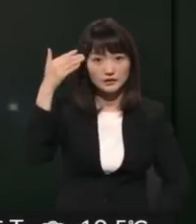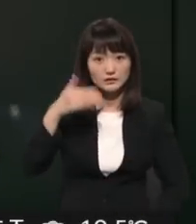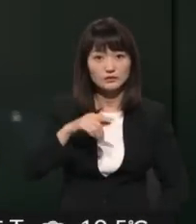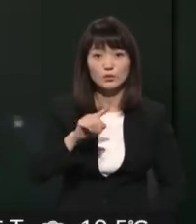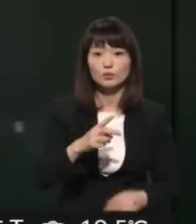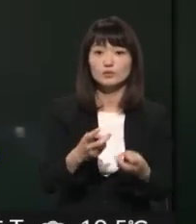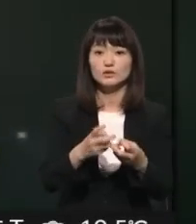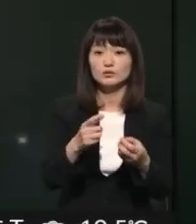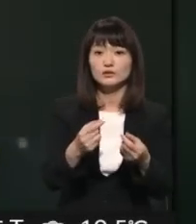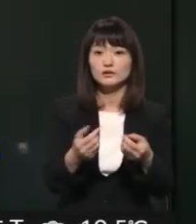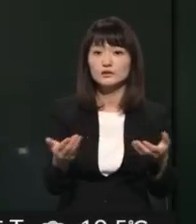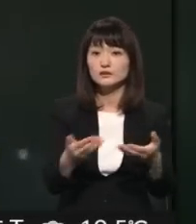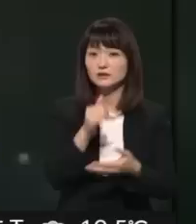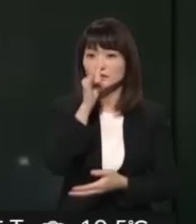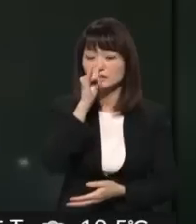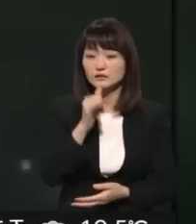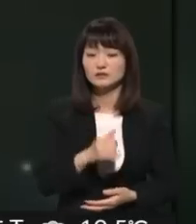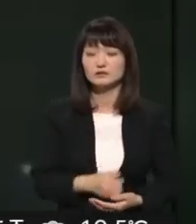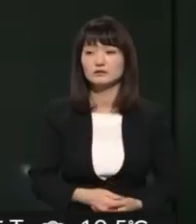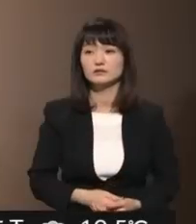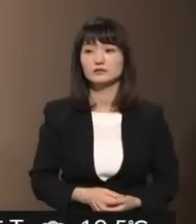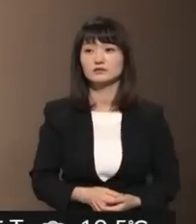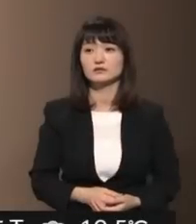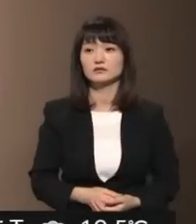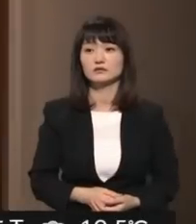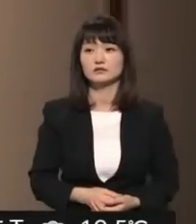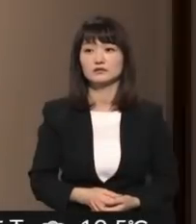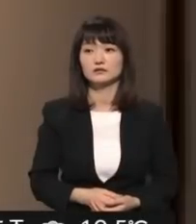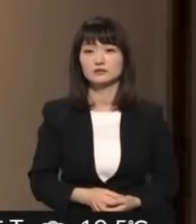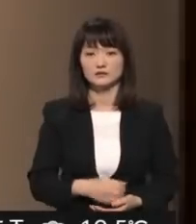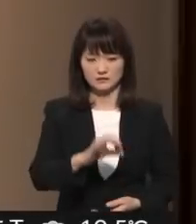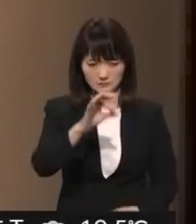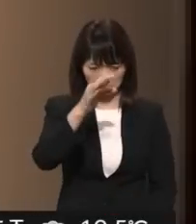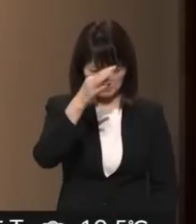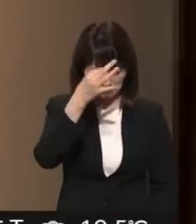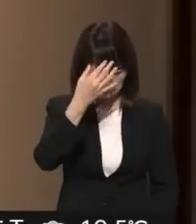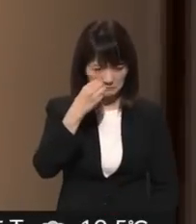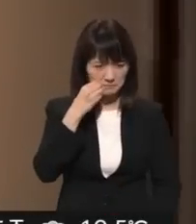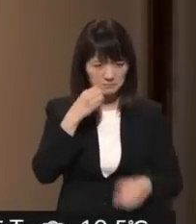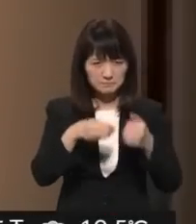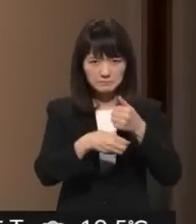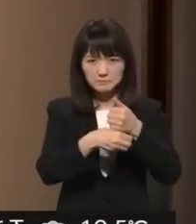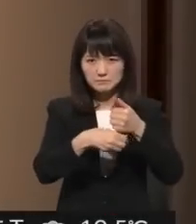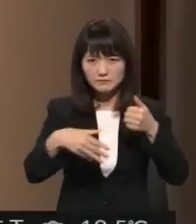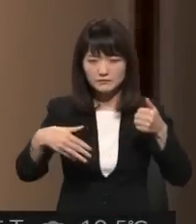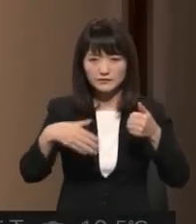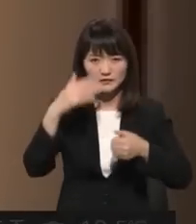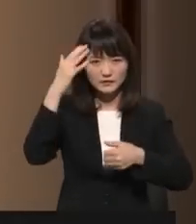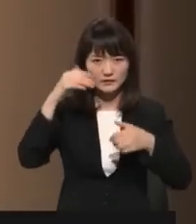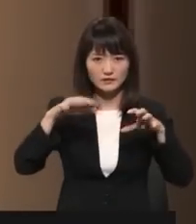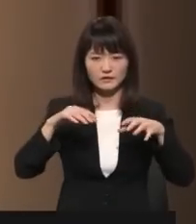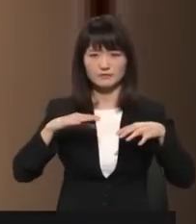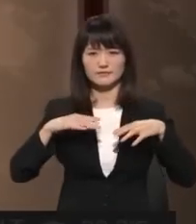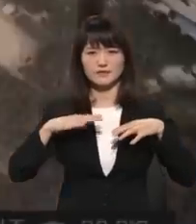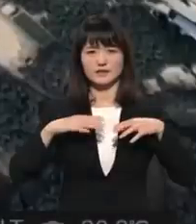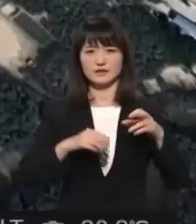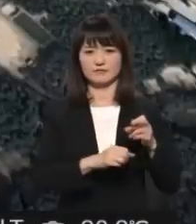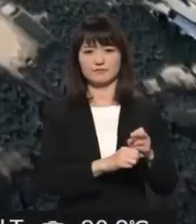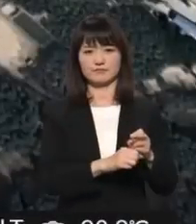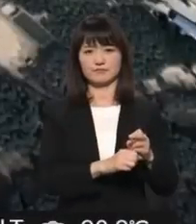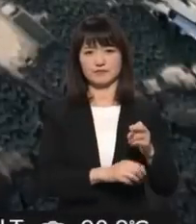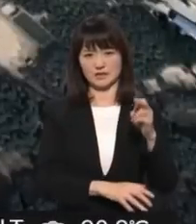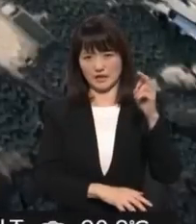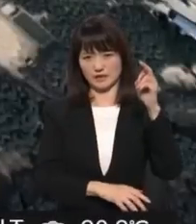있는가. 저게 굉장히 어떻게 보면은 고도화된 무기고 정밀한 무기고 어떻게 우리 대한민국이 자랑하는